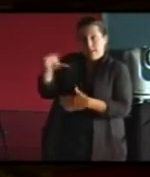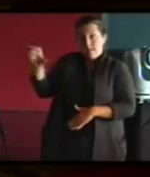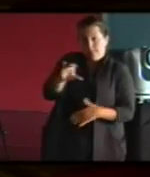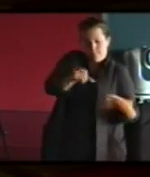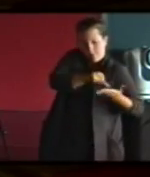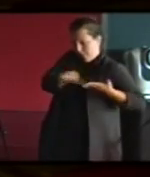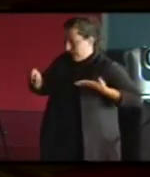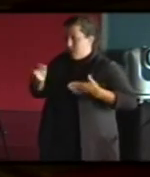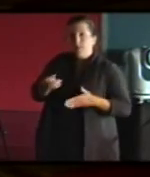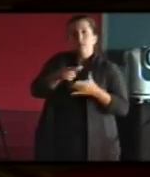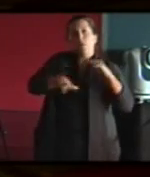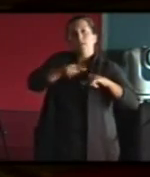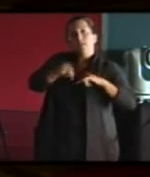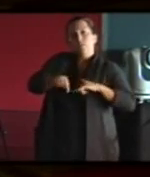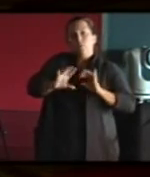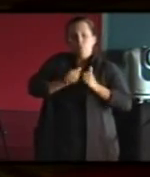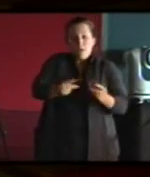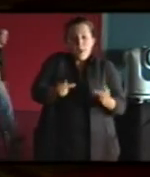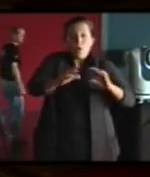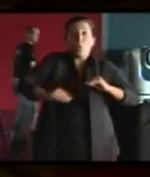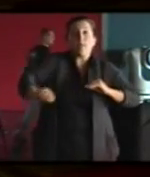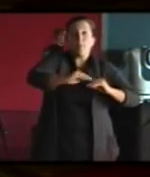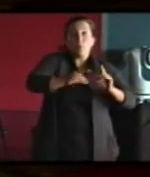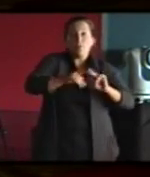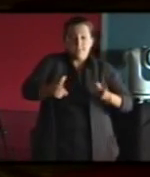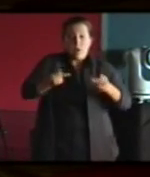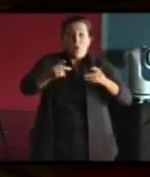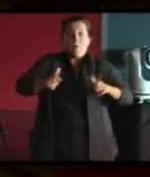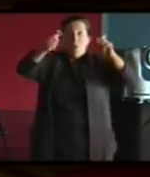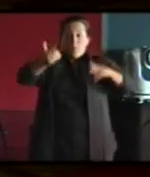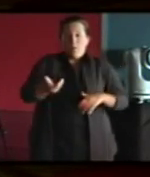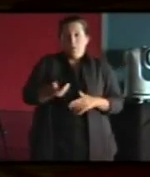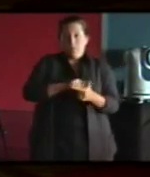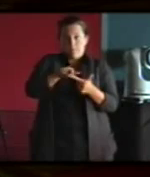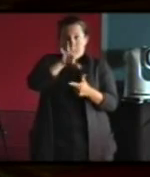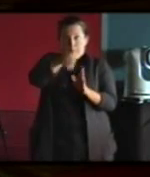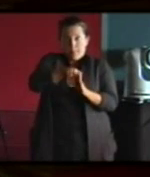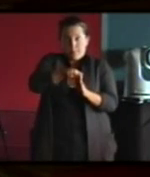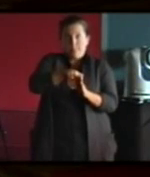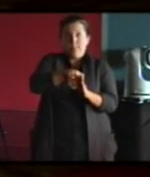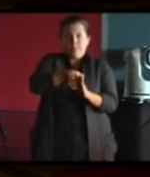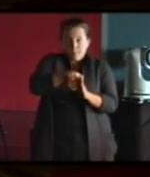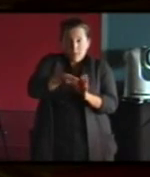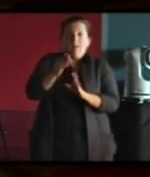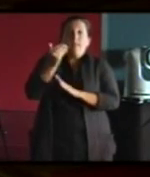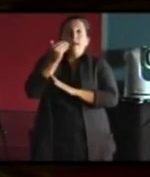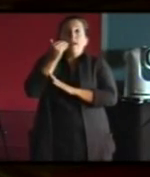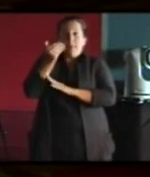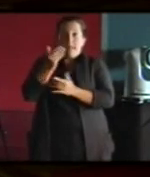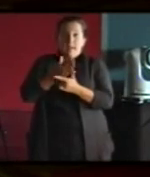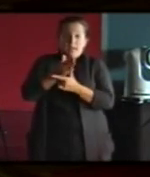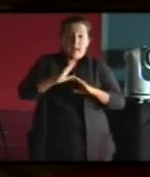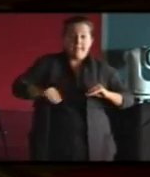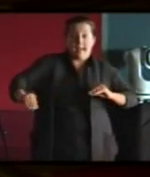deux valeurs. Il est composé d'une valeur de terrain et il est composé d'une valeur des constructions. Plus la part de la valeur